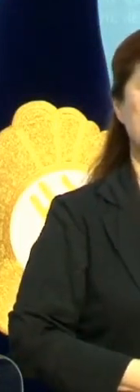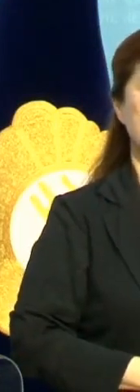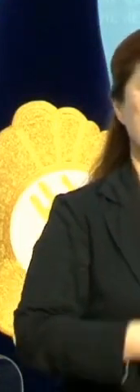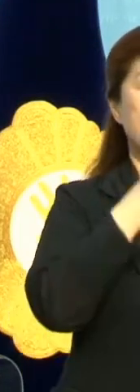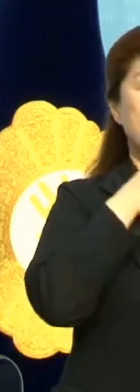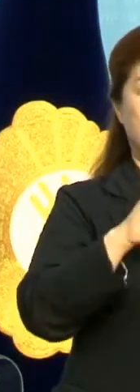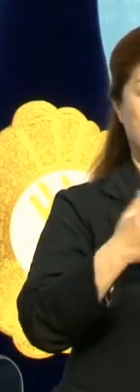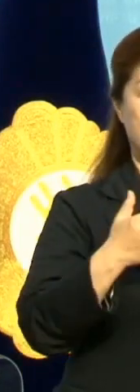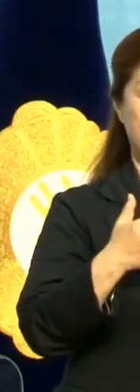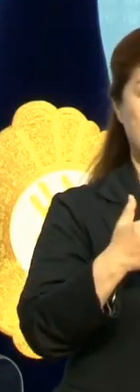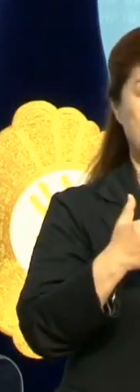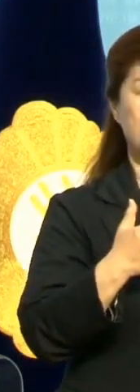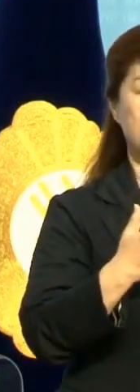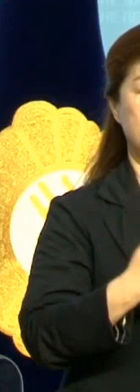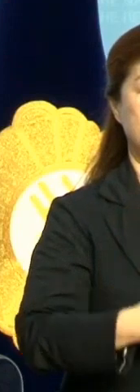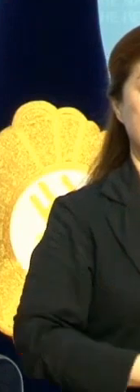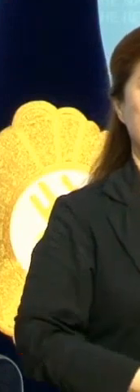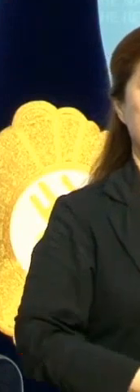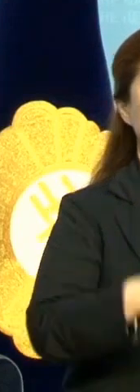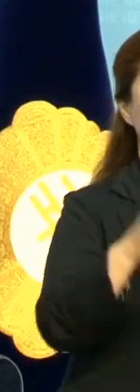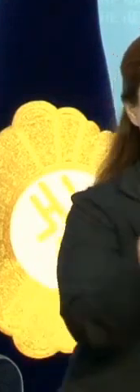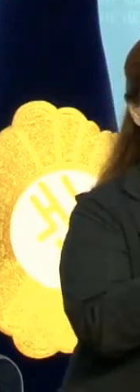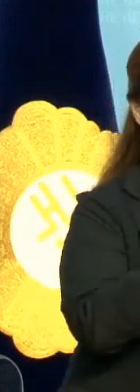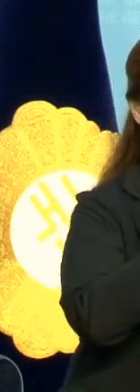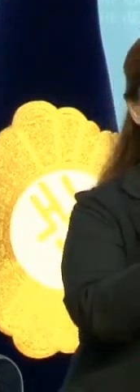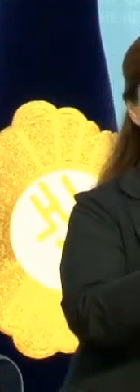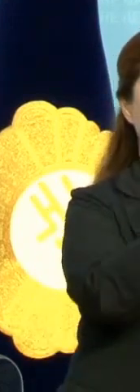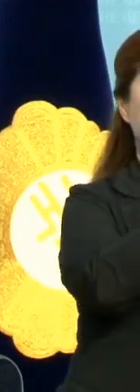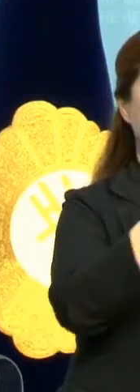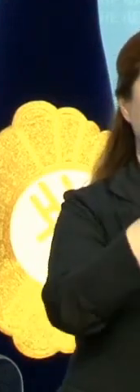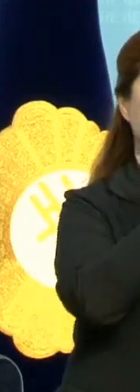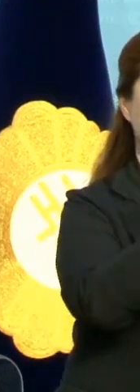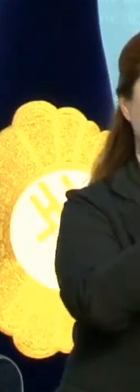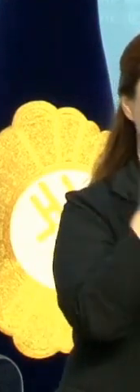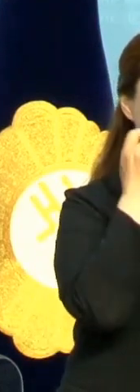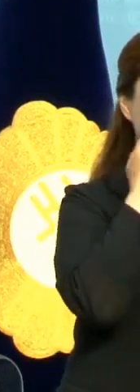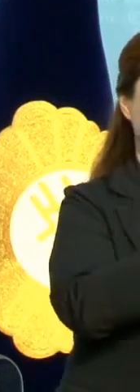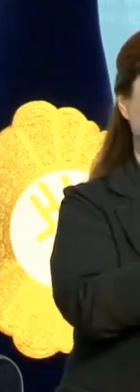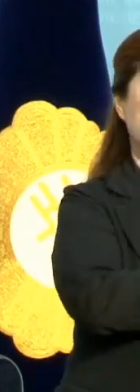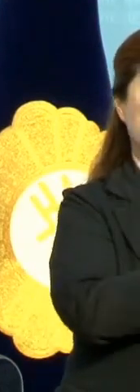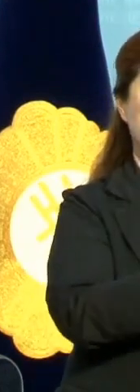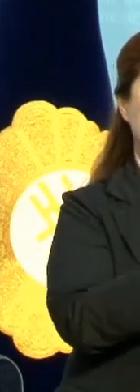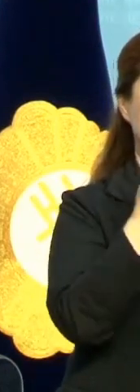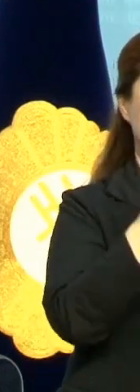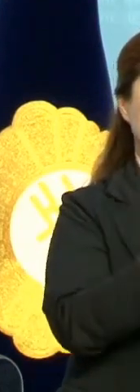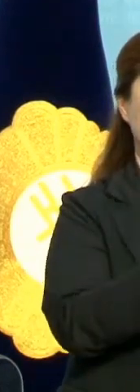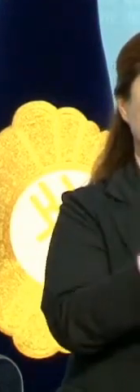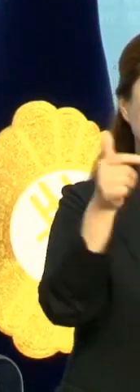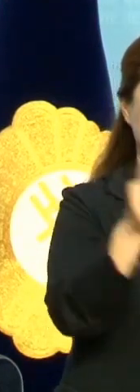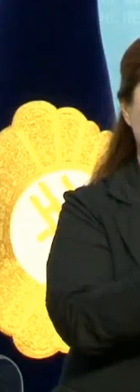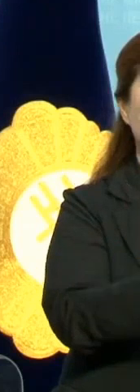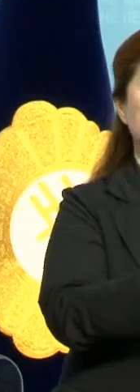이뿐만이 아니라 저는 합병 이후 삼성물산의 분식회계 문제도 줄기차게 지적했습니다.